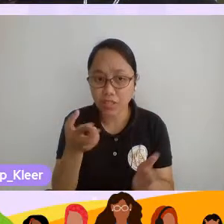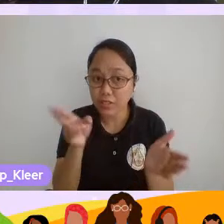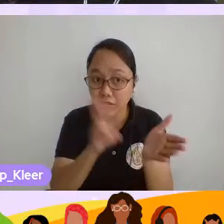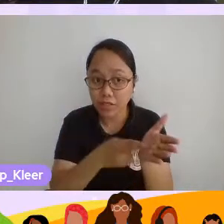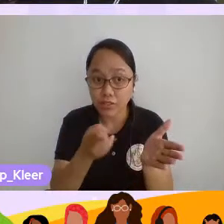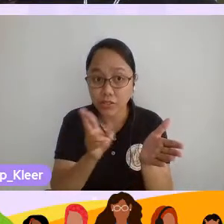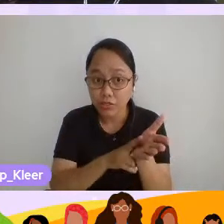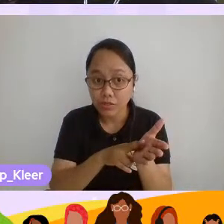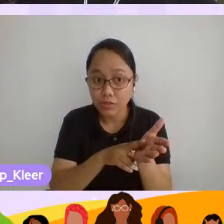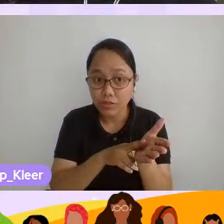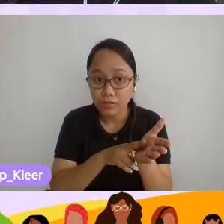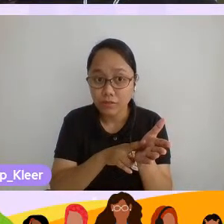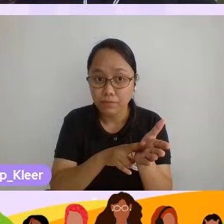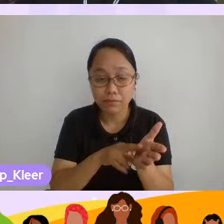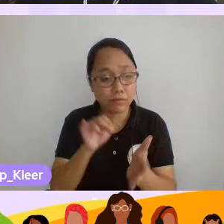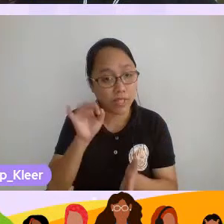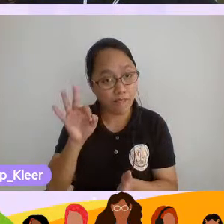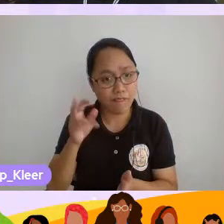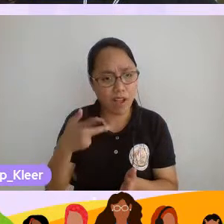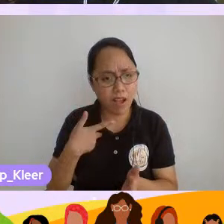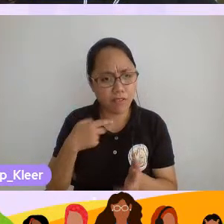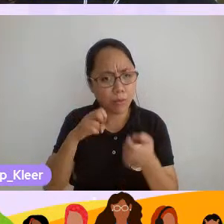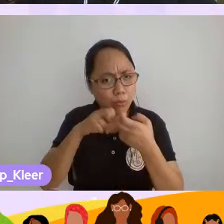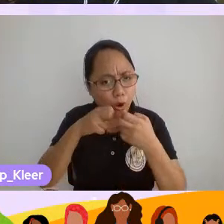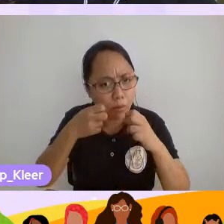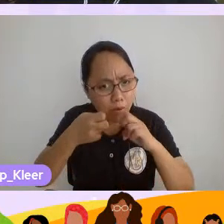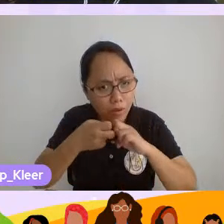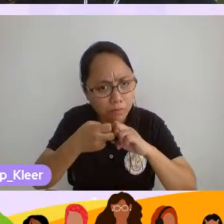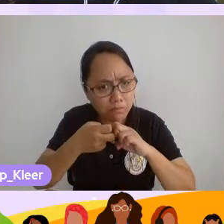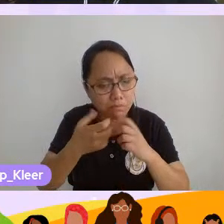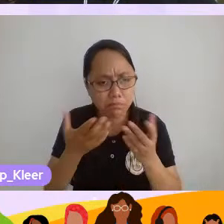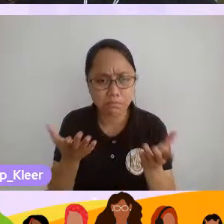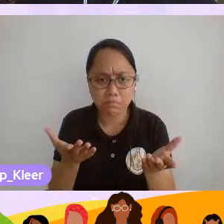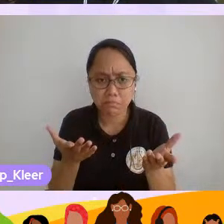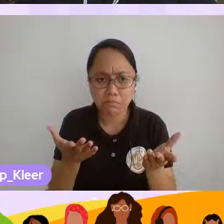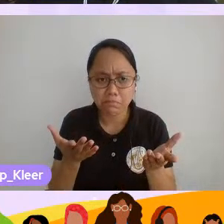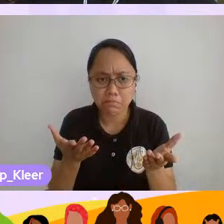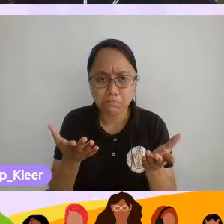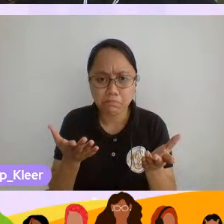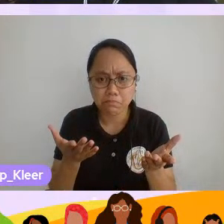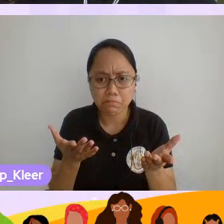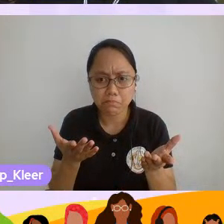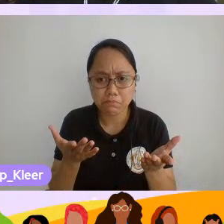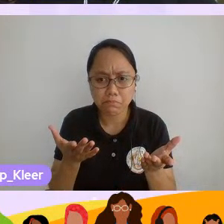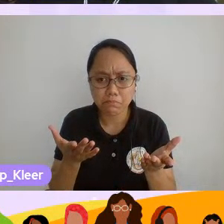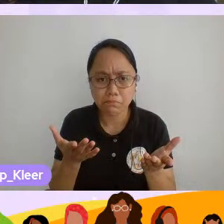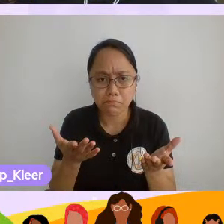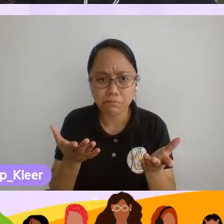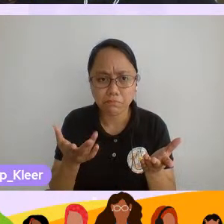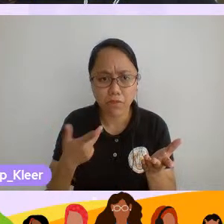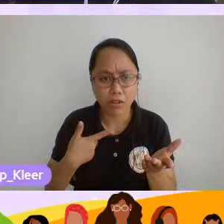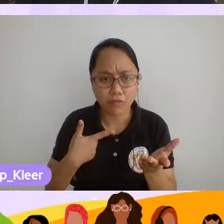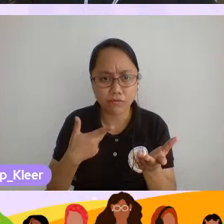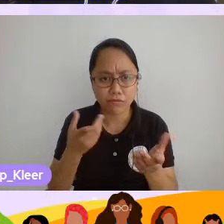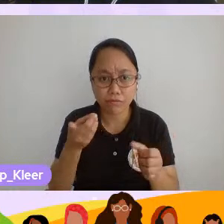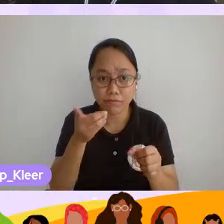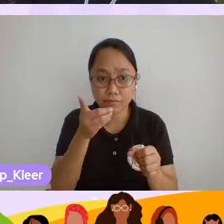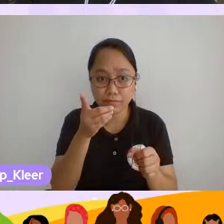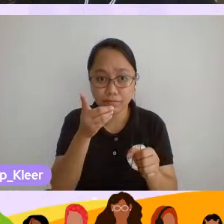po magkaroon ng problema, lalo pagkain yan, kasi po meron tayong tinatawag na Food and